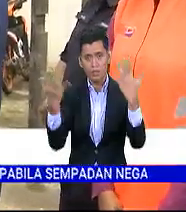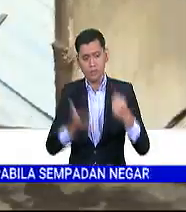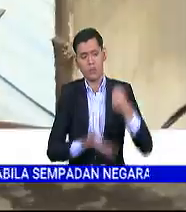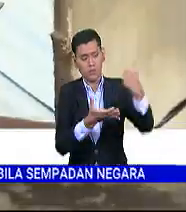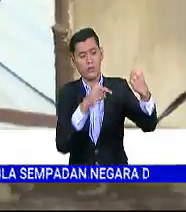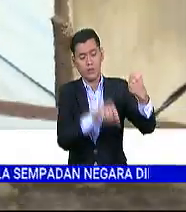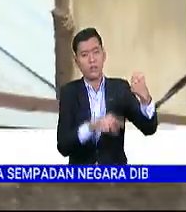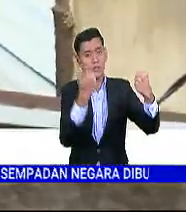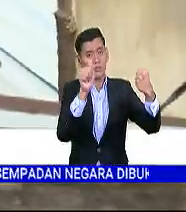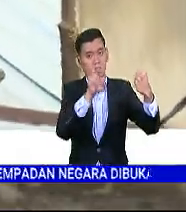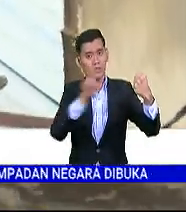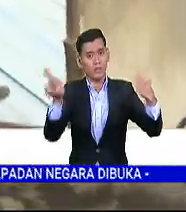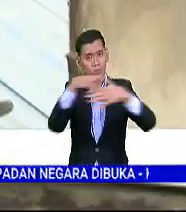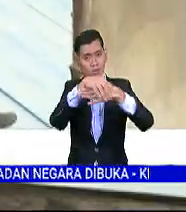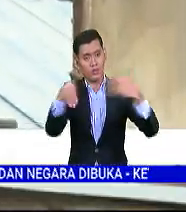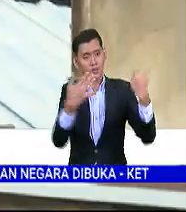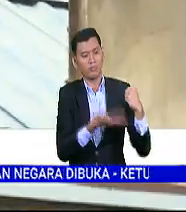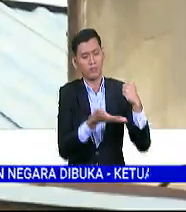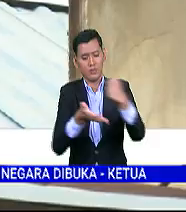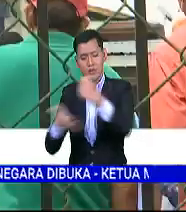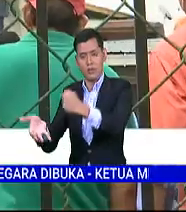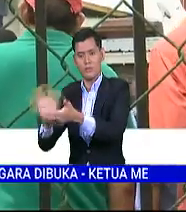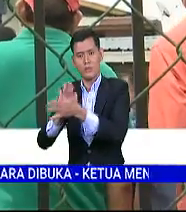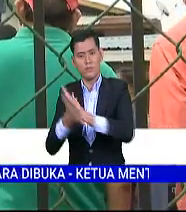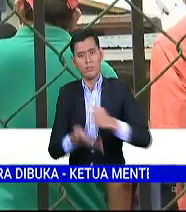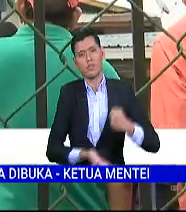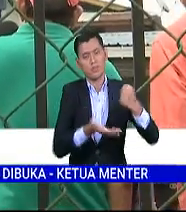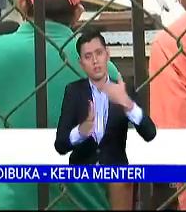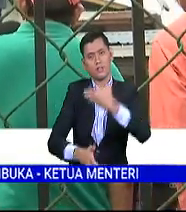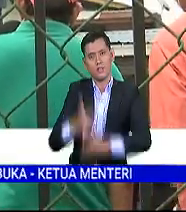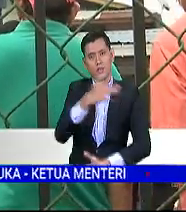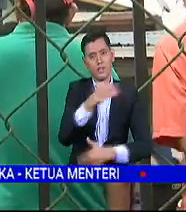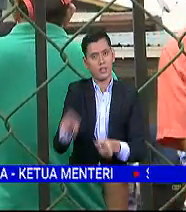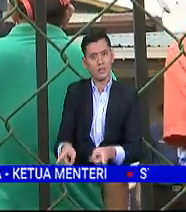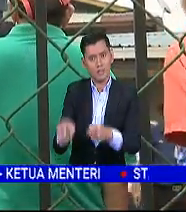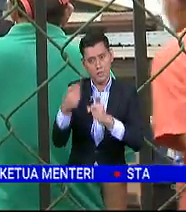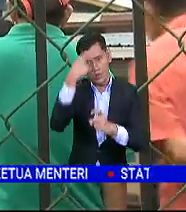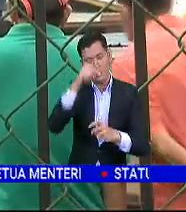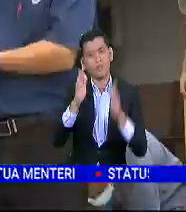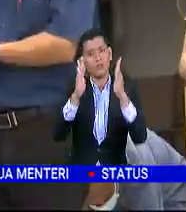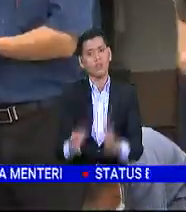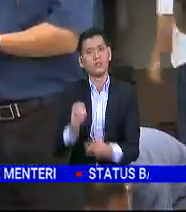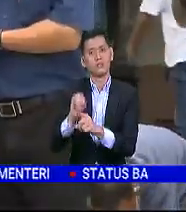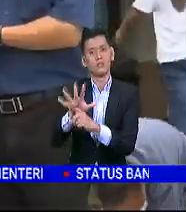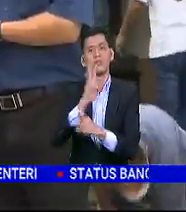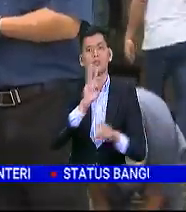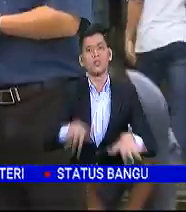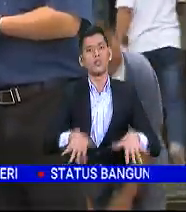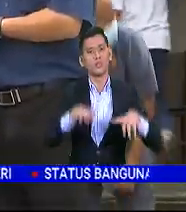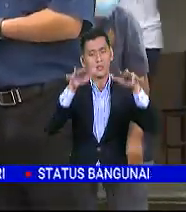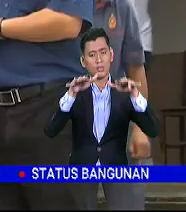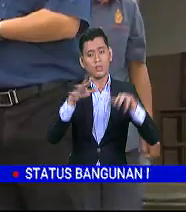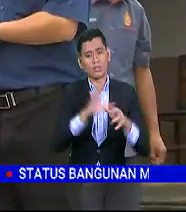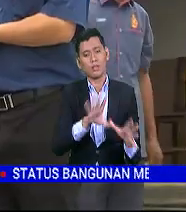sebanyak RM10,000 telah disalurkan sebagai bantuan awal dan segera kepada mangsa-mangsa yang terpaksa dipindahkan